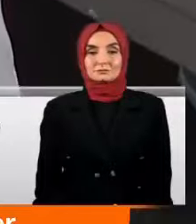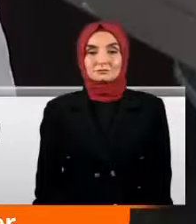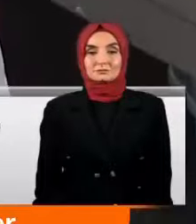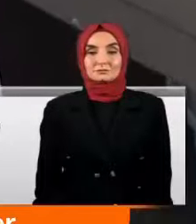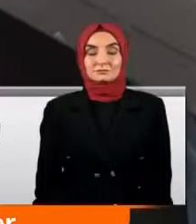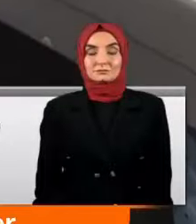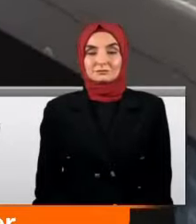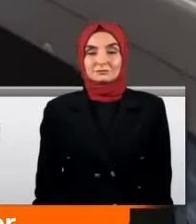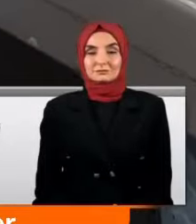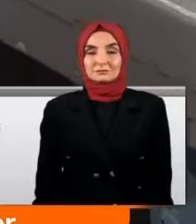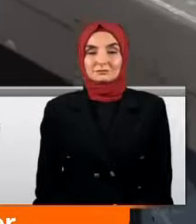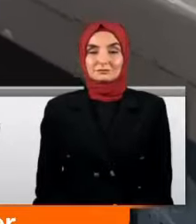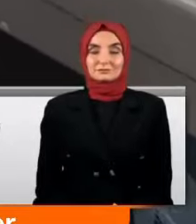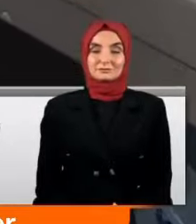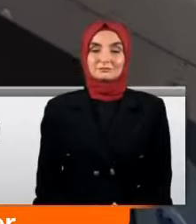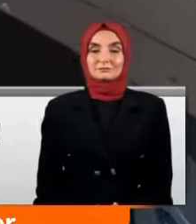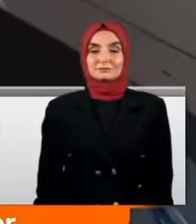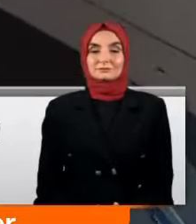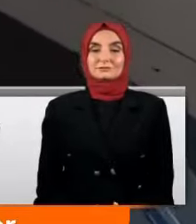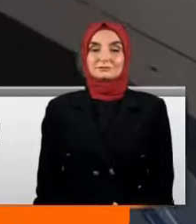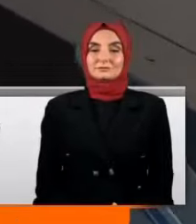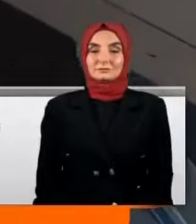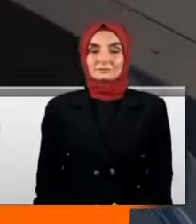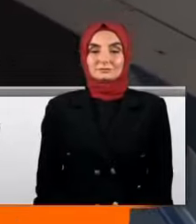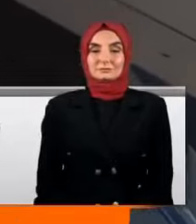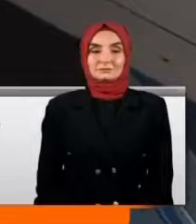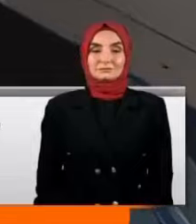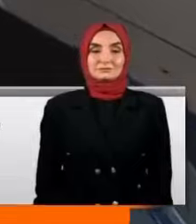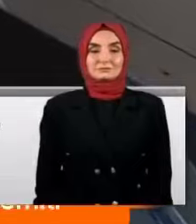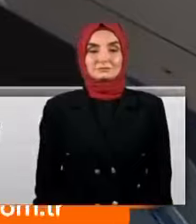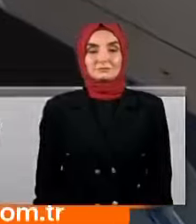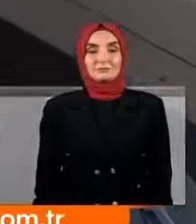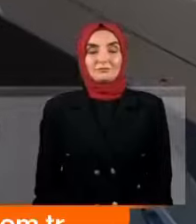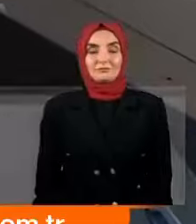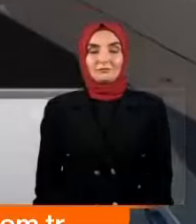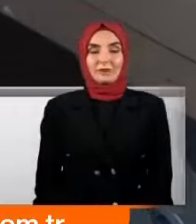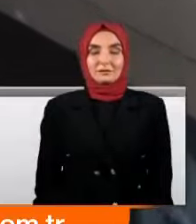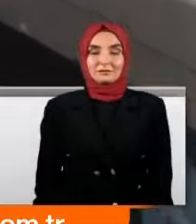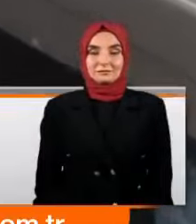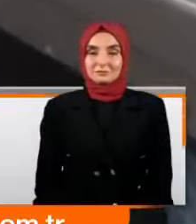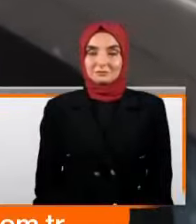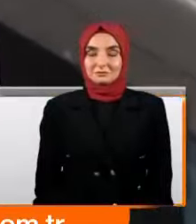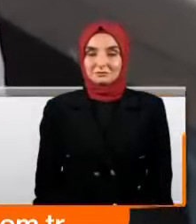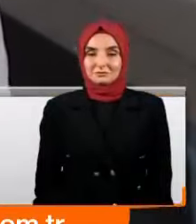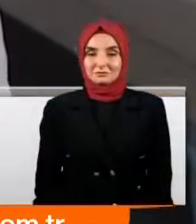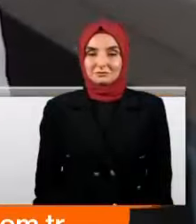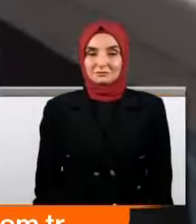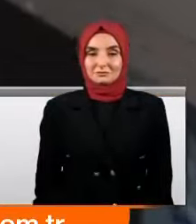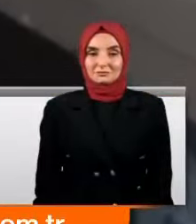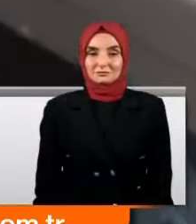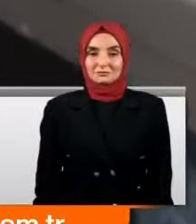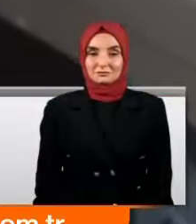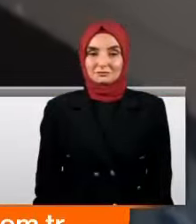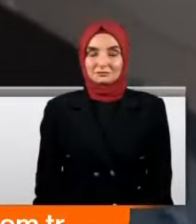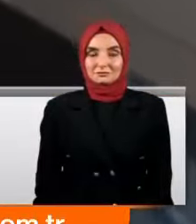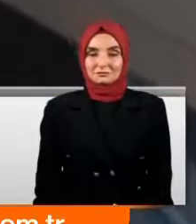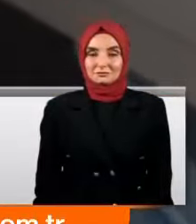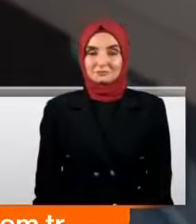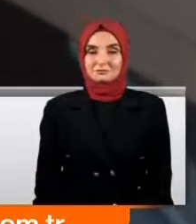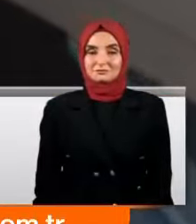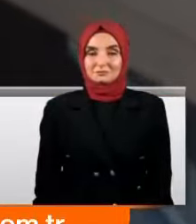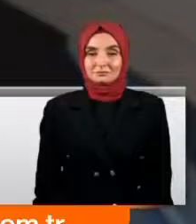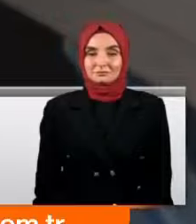haklısın. Bu balın akışkanlığı güzel gözüküyor. Kokusu. Ben buna diyebilir miyim ki bu gerçek bal? Bu bal işte güzel